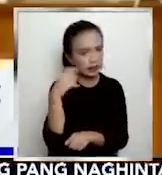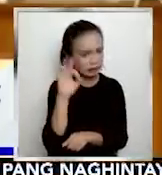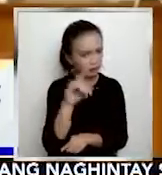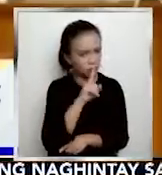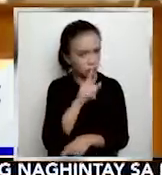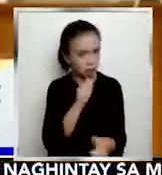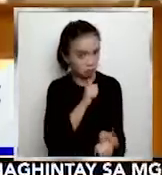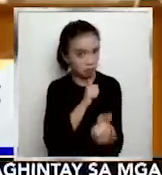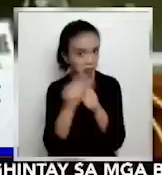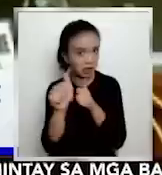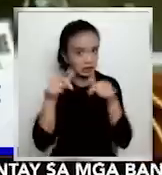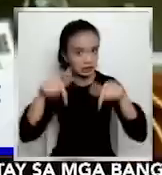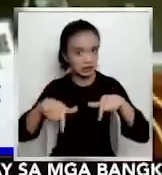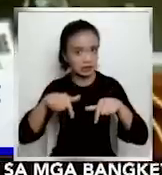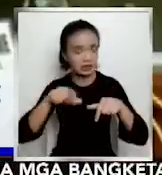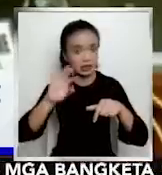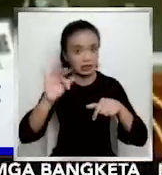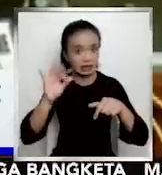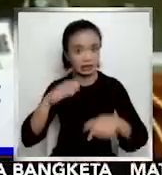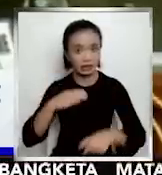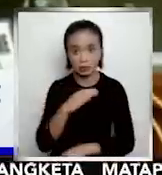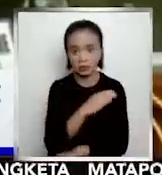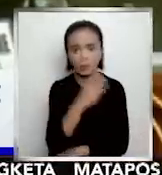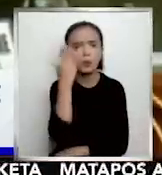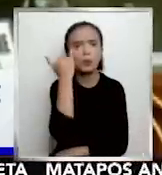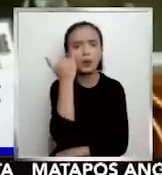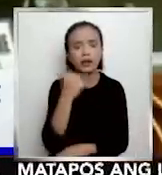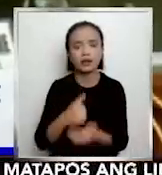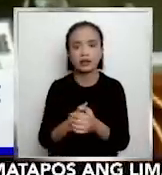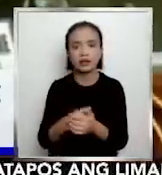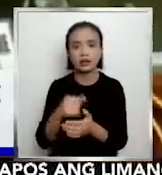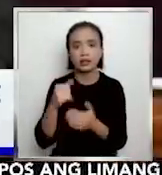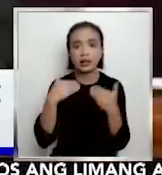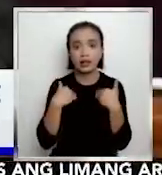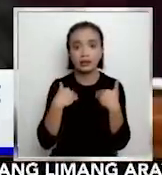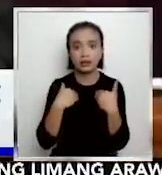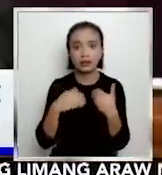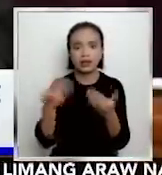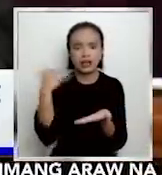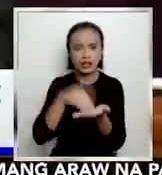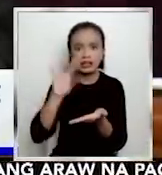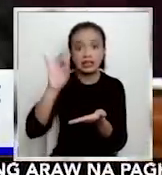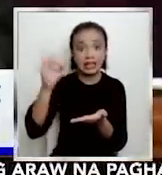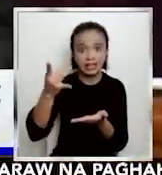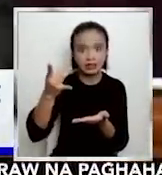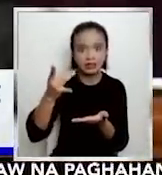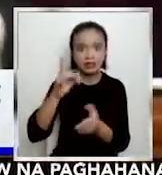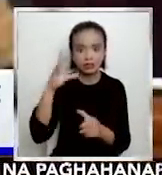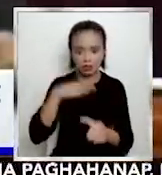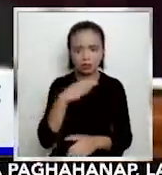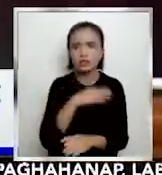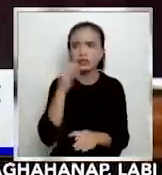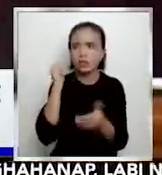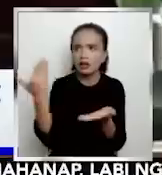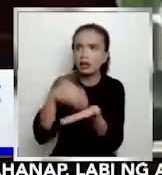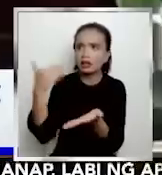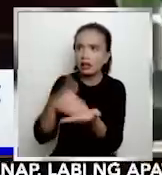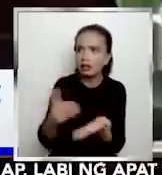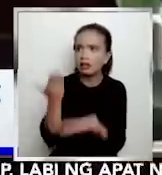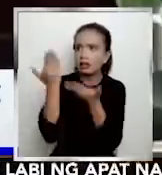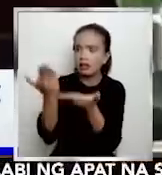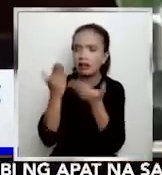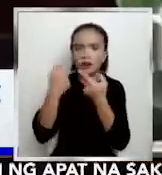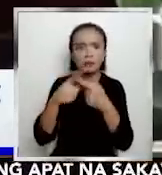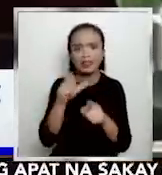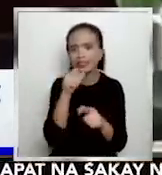ngayong 19th Congress, lalo 13th Congress pa ito paulit-ulit na inihahain, pero hindi umuusad.